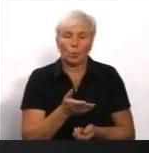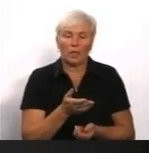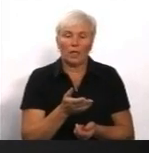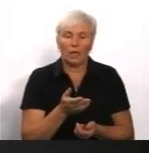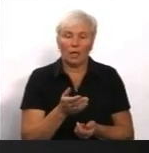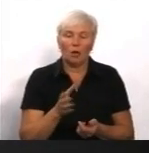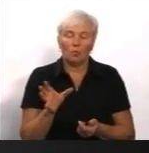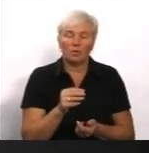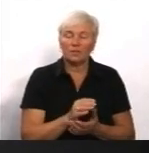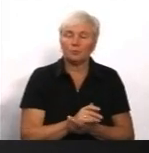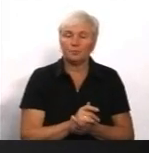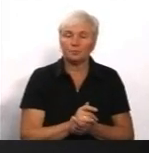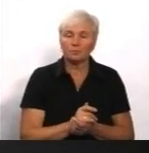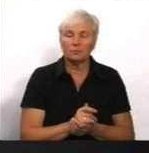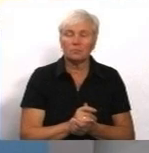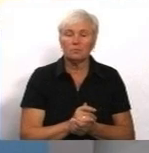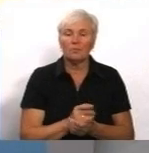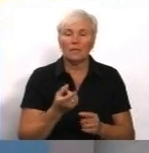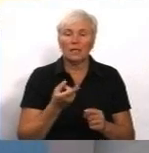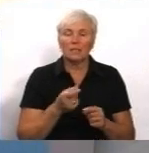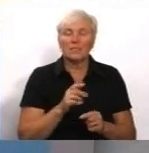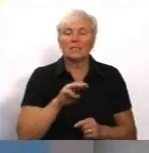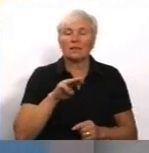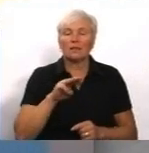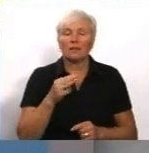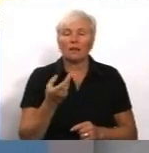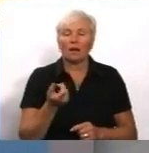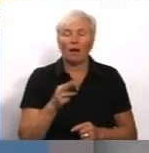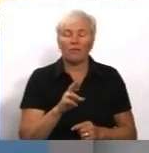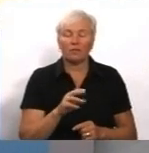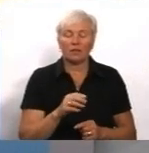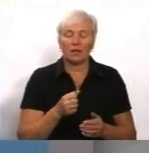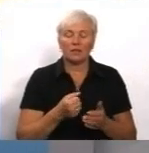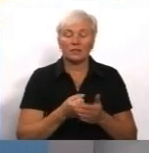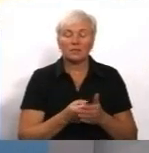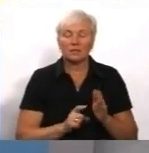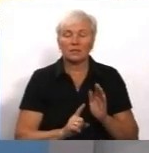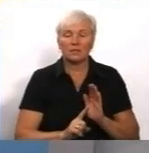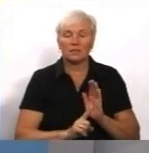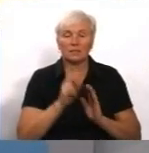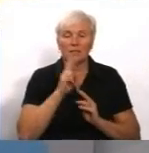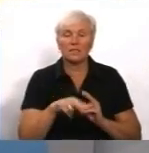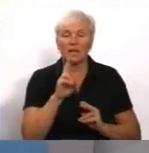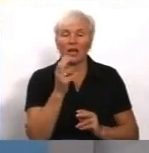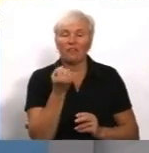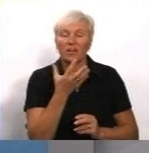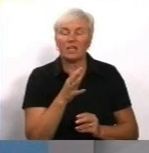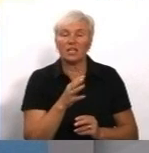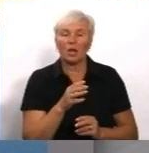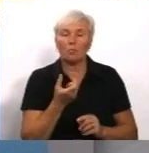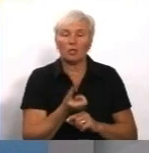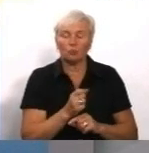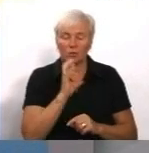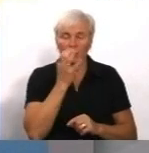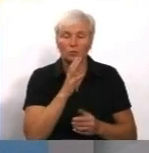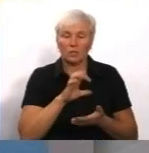державі? Починаючи з травня, навіть з кінця квітня, ми дуже серйозно зайнялися